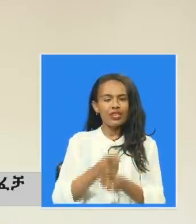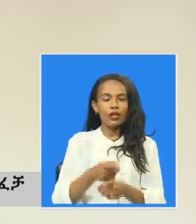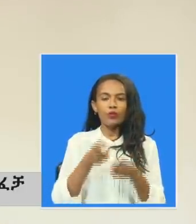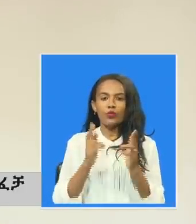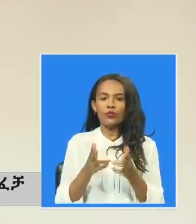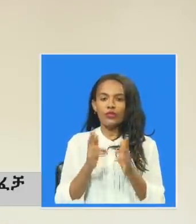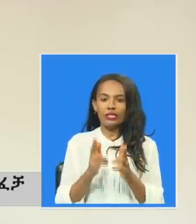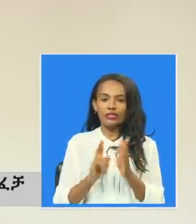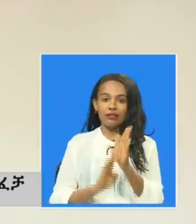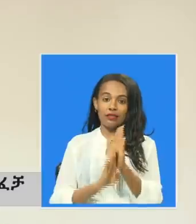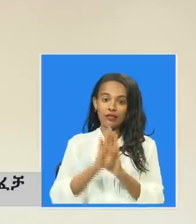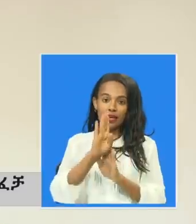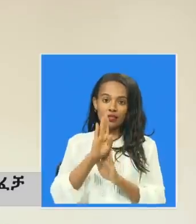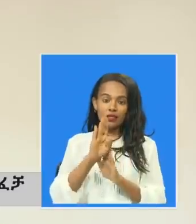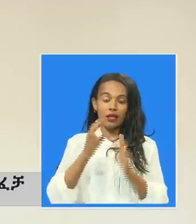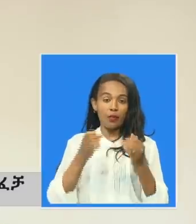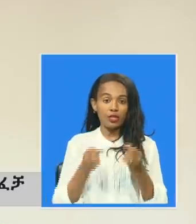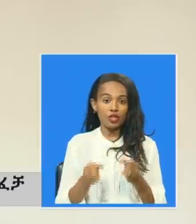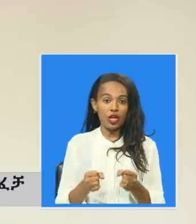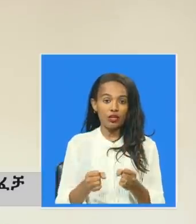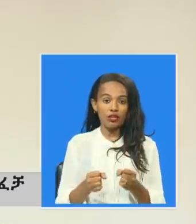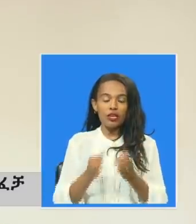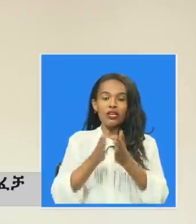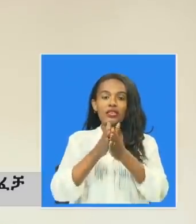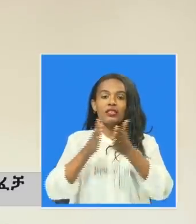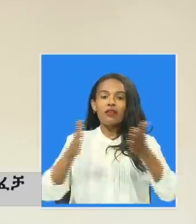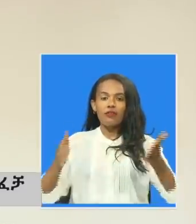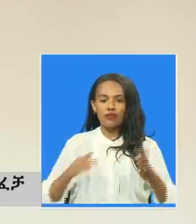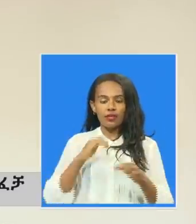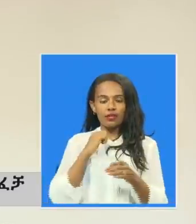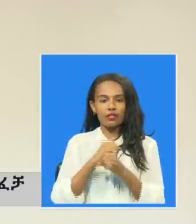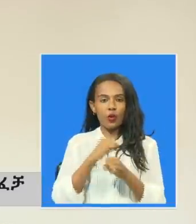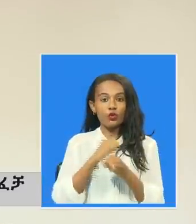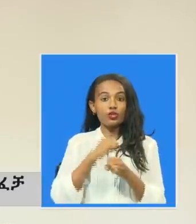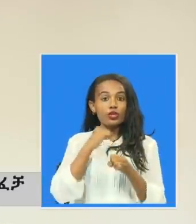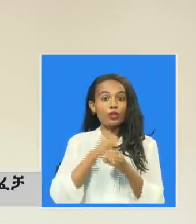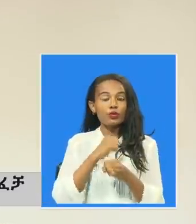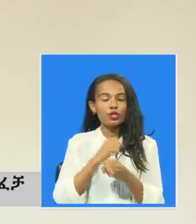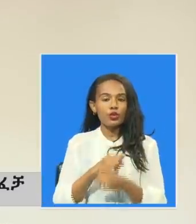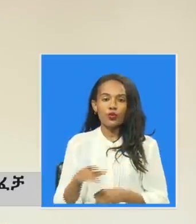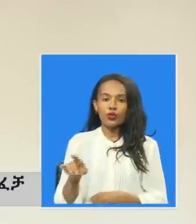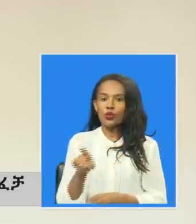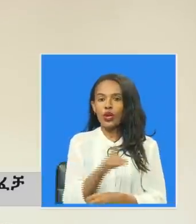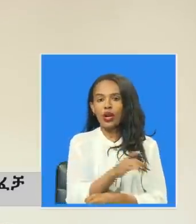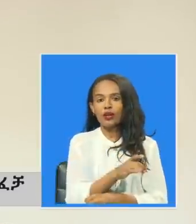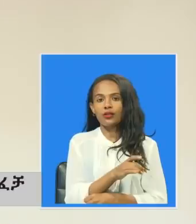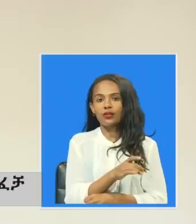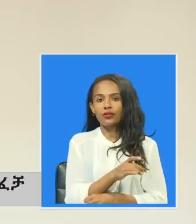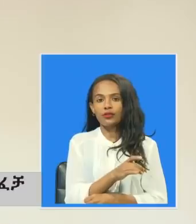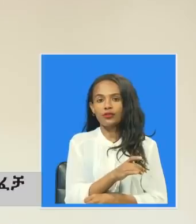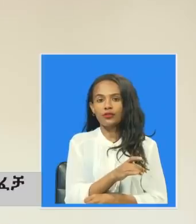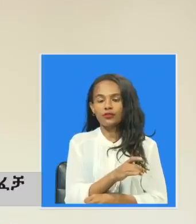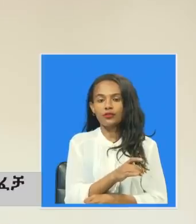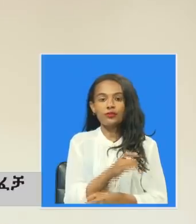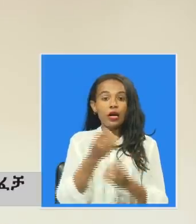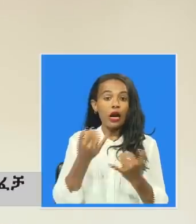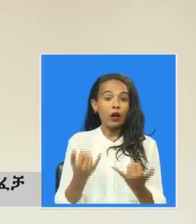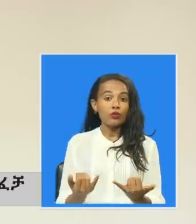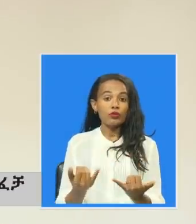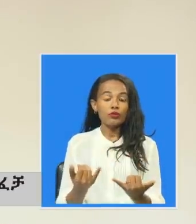ፍጥነት እንዲያድግ ለማስቻል ሰፊ ስራዎች የሚሰሩ ይሆናሉ።